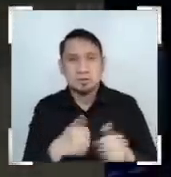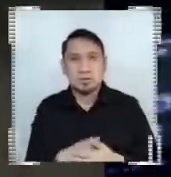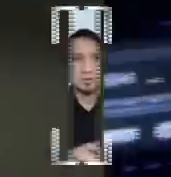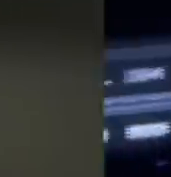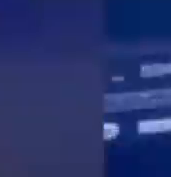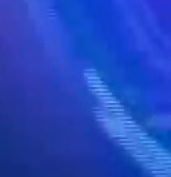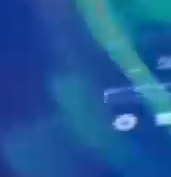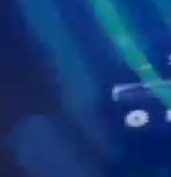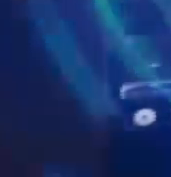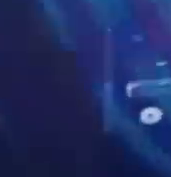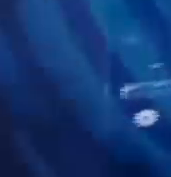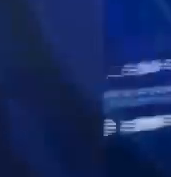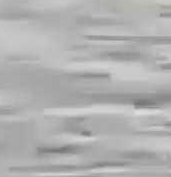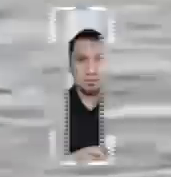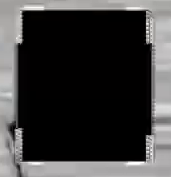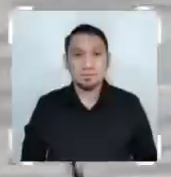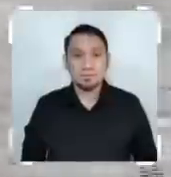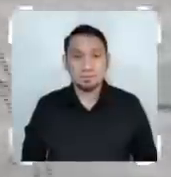Ako si Jun Veneracion, ang inyong saksi.